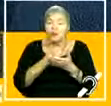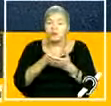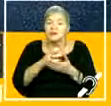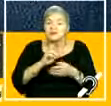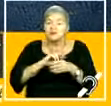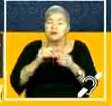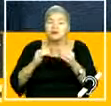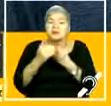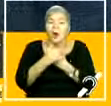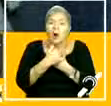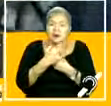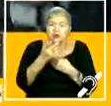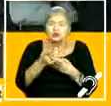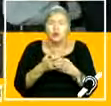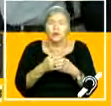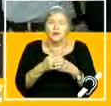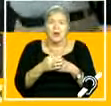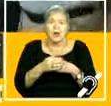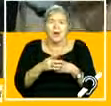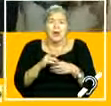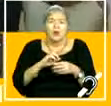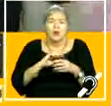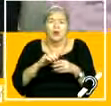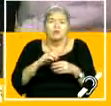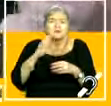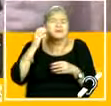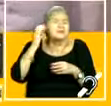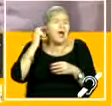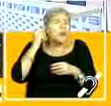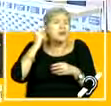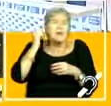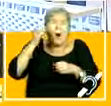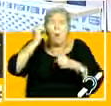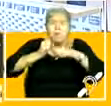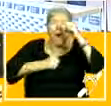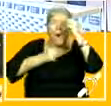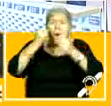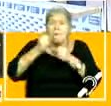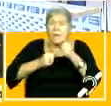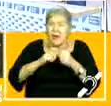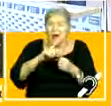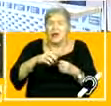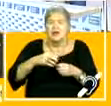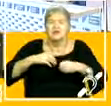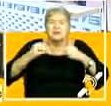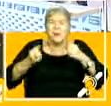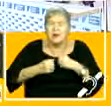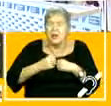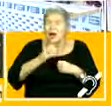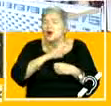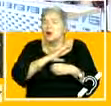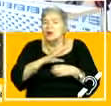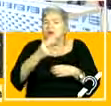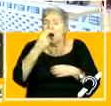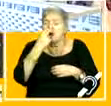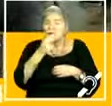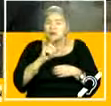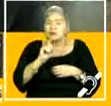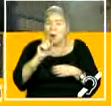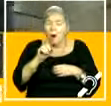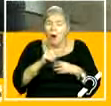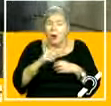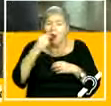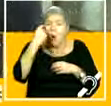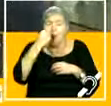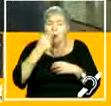s-au ascuns în buncăre, povestesc despre sunetul bombelor și de asemenea despre disperarea și groaza pe care au văzut-o în